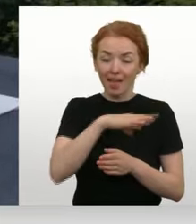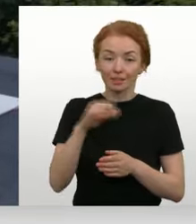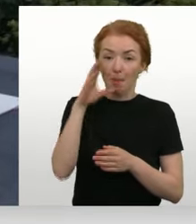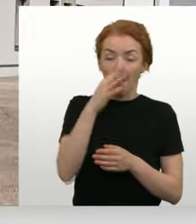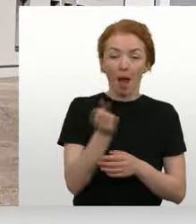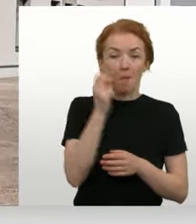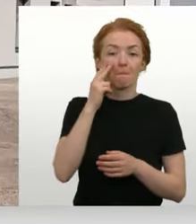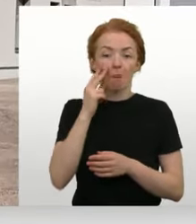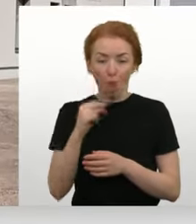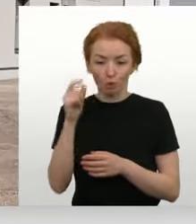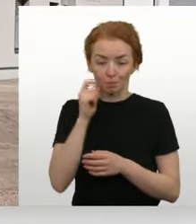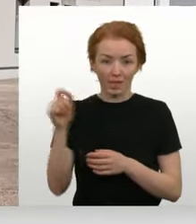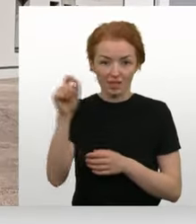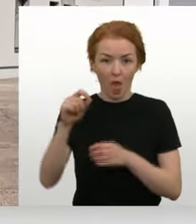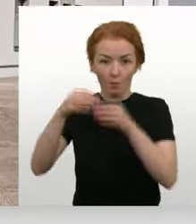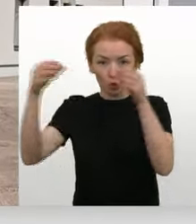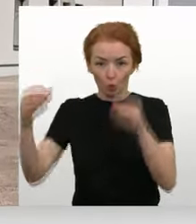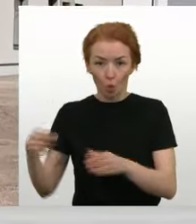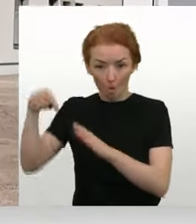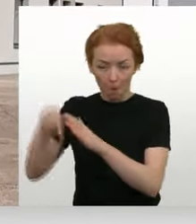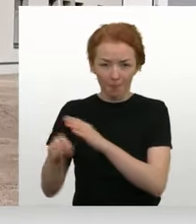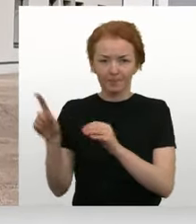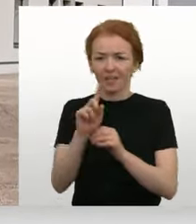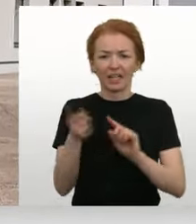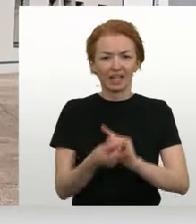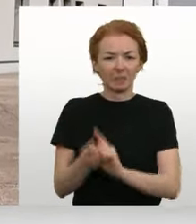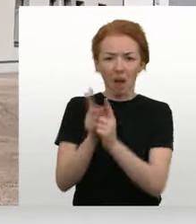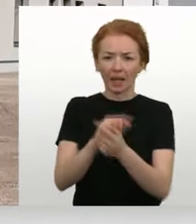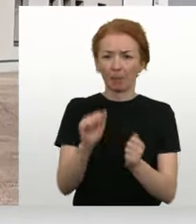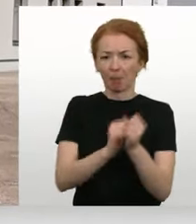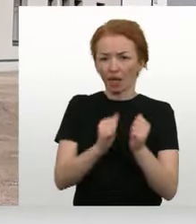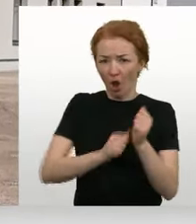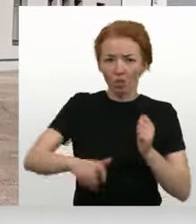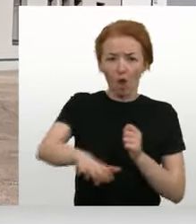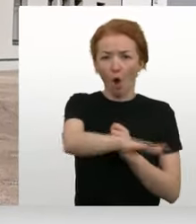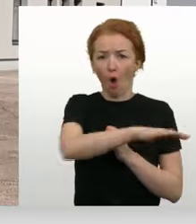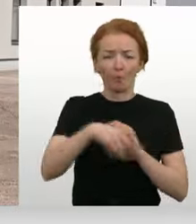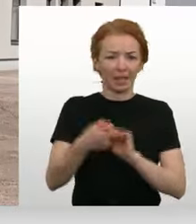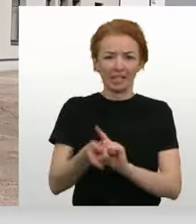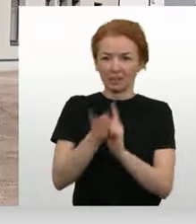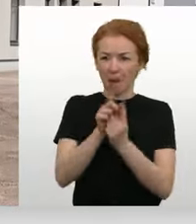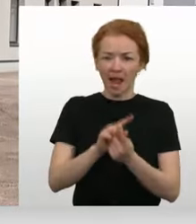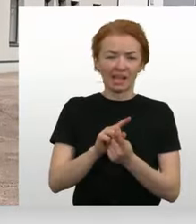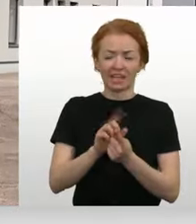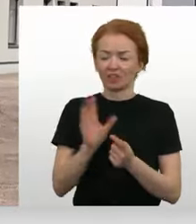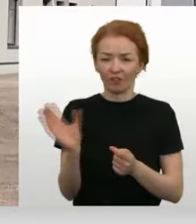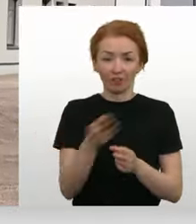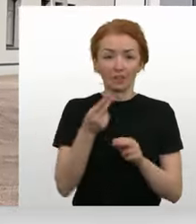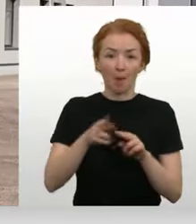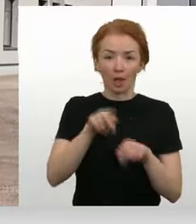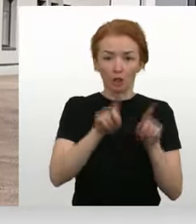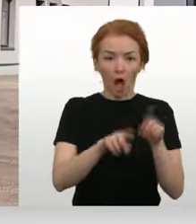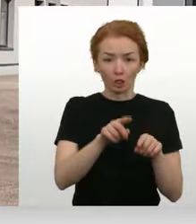tām, kas ir stropos. Pilnīgi tiek izmainīti biotopi, ja, tiek izmainītas dzīvotnes, un nu, līdz ar to ir sugas, ja, kuras